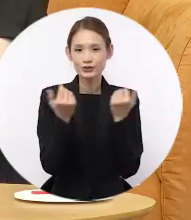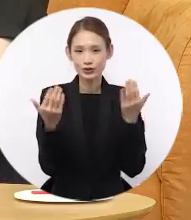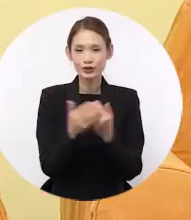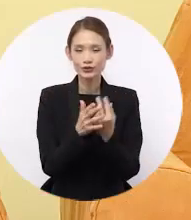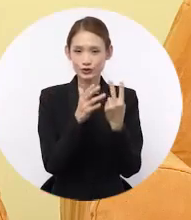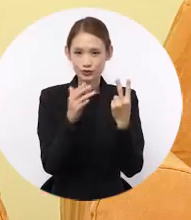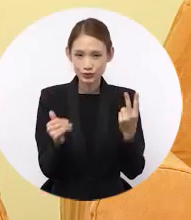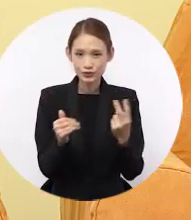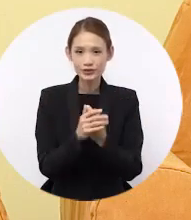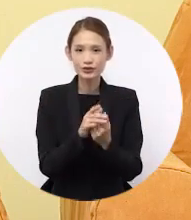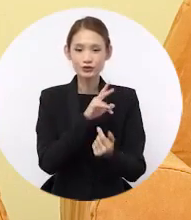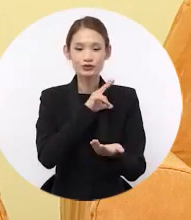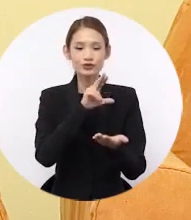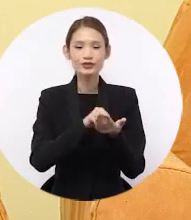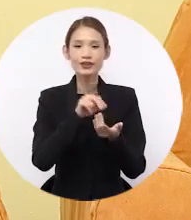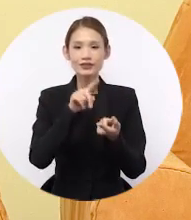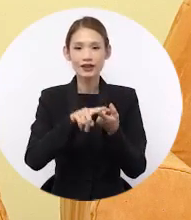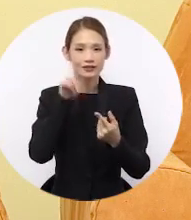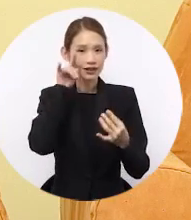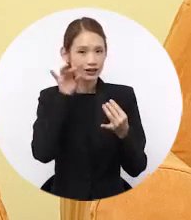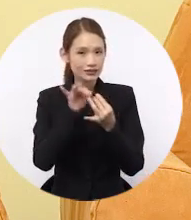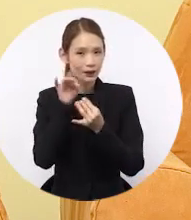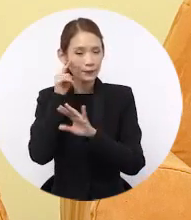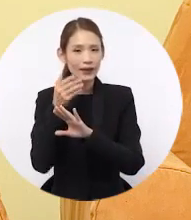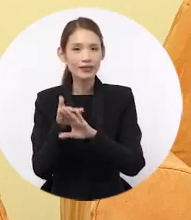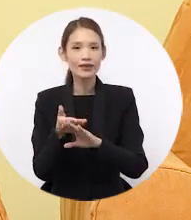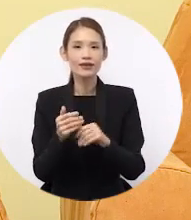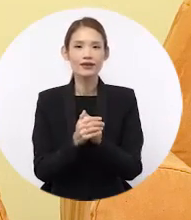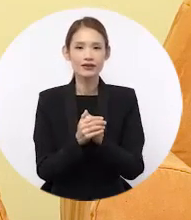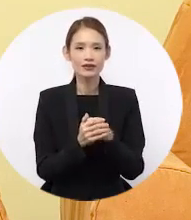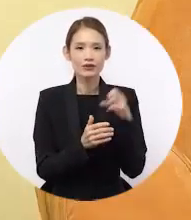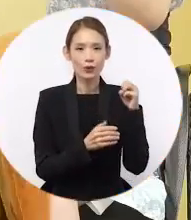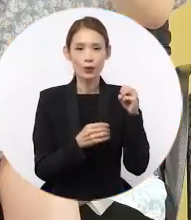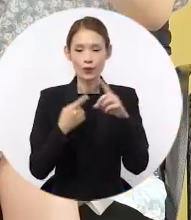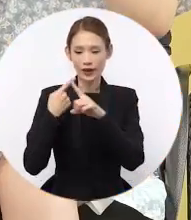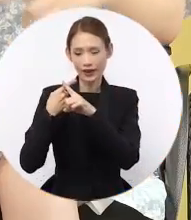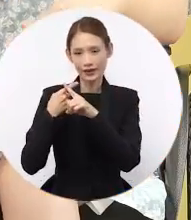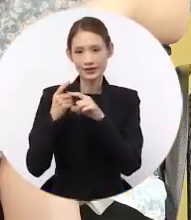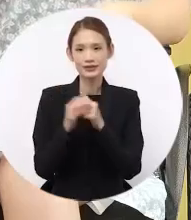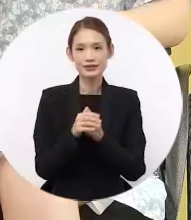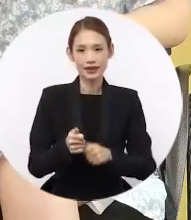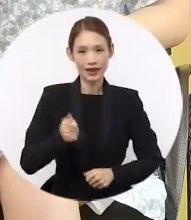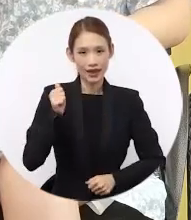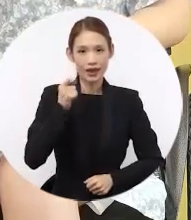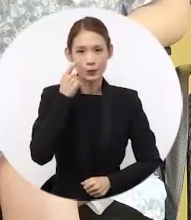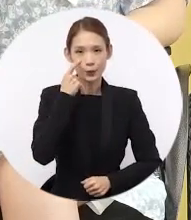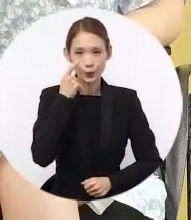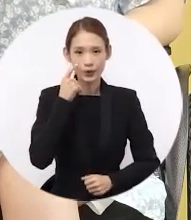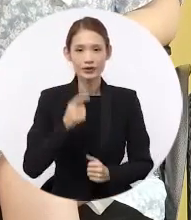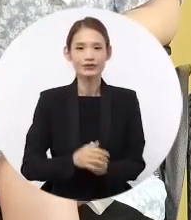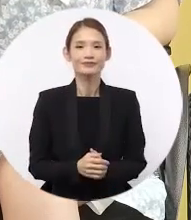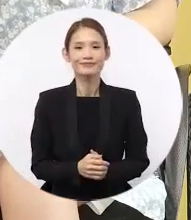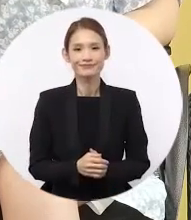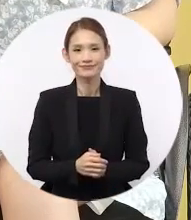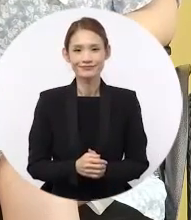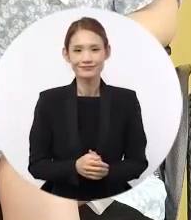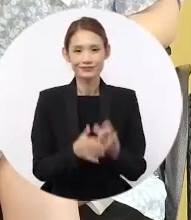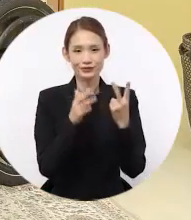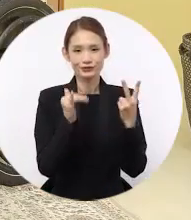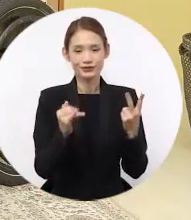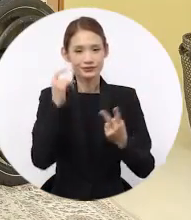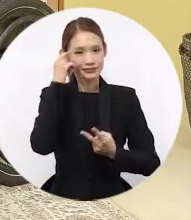소개를 하면 두 토론자분들이 그 주제에 대해서 찬성한다, 반대한다, 우리 OX 팻말을 들어 올려 보여주시면